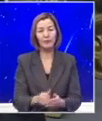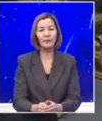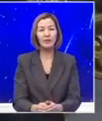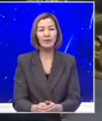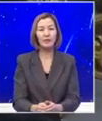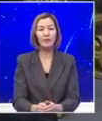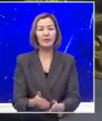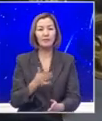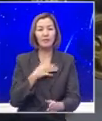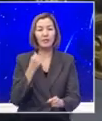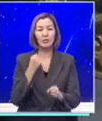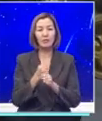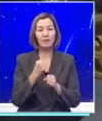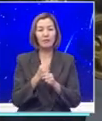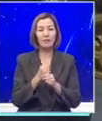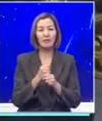Біздің жасап жатқан білезігіміз